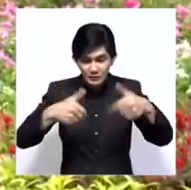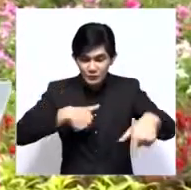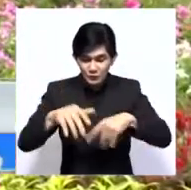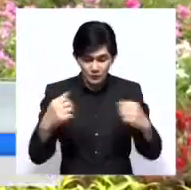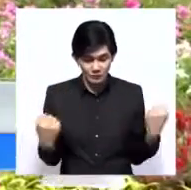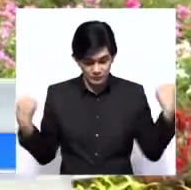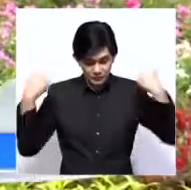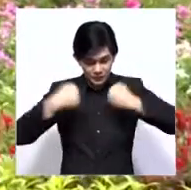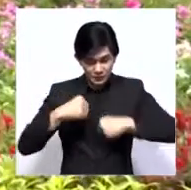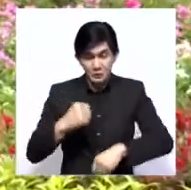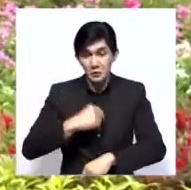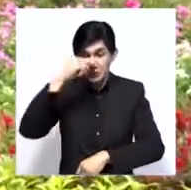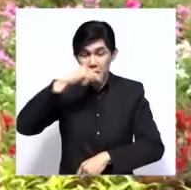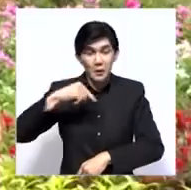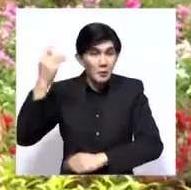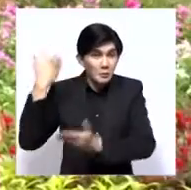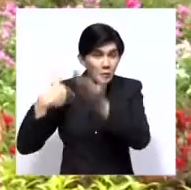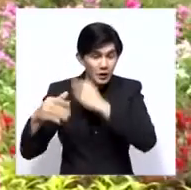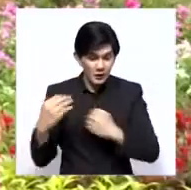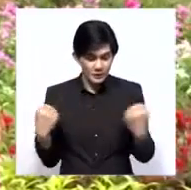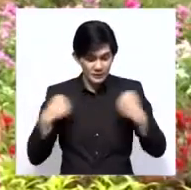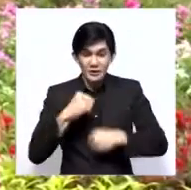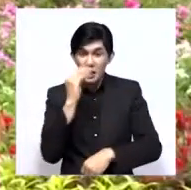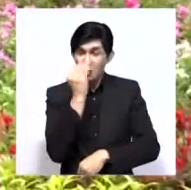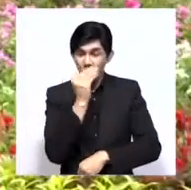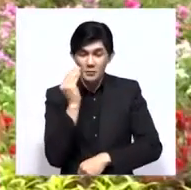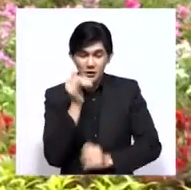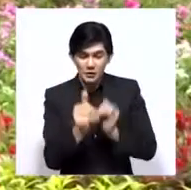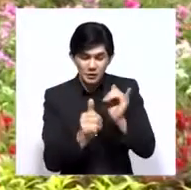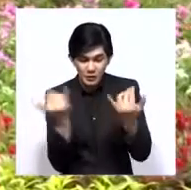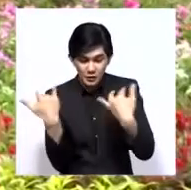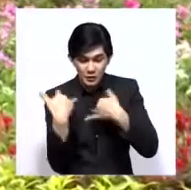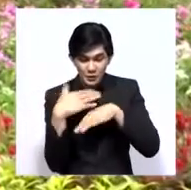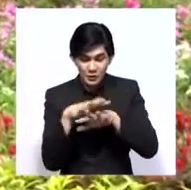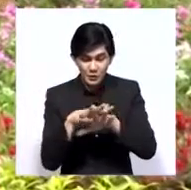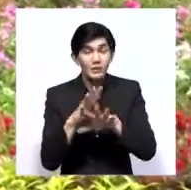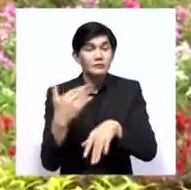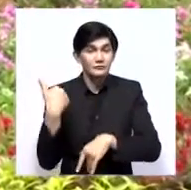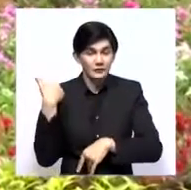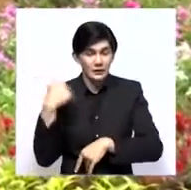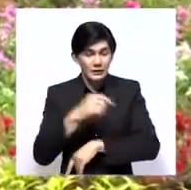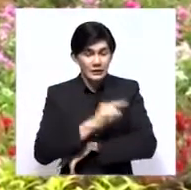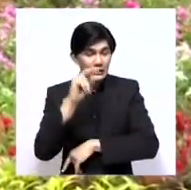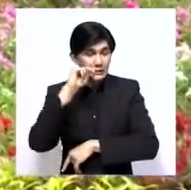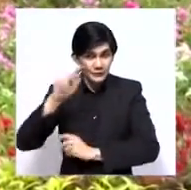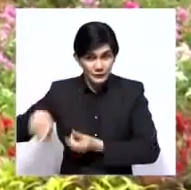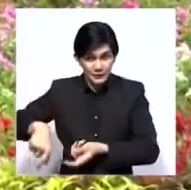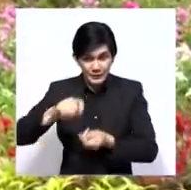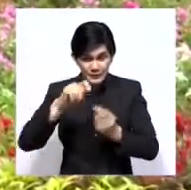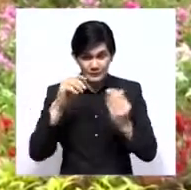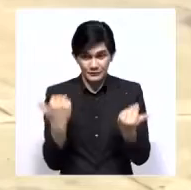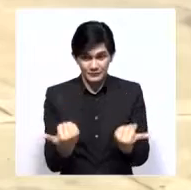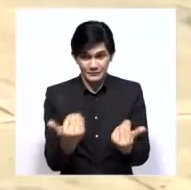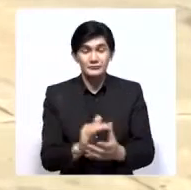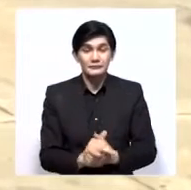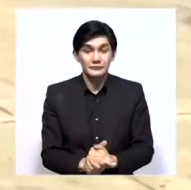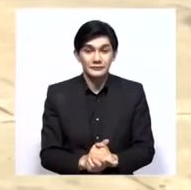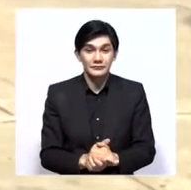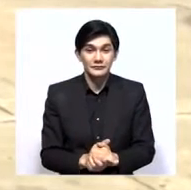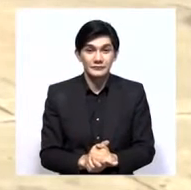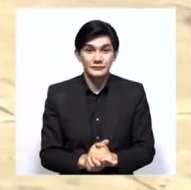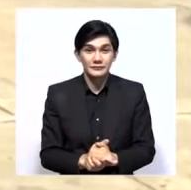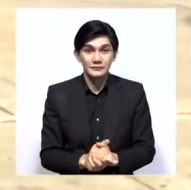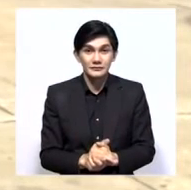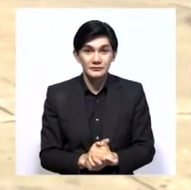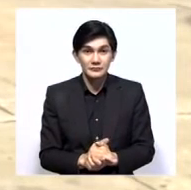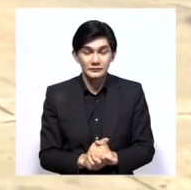งแต่งกายด้วยชุดไทยย้อนยุคและผ้าลายดอกเข้ามาร่วมย้อนบรรยากาศเทศกาลสงกรานต์แบบไทยดั้งเดิมแบบนี้ค่ะบรร